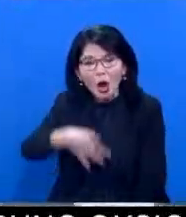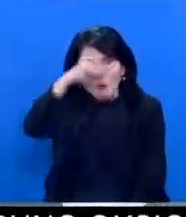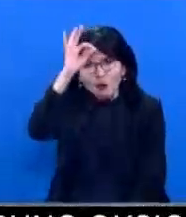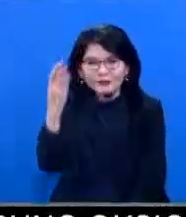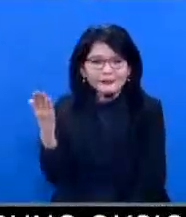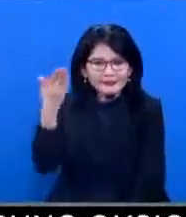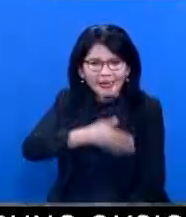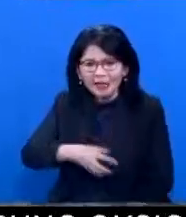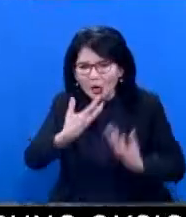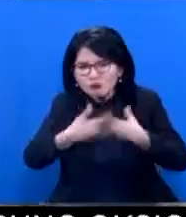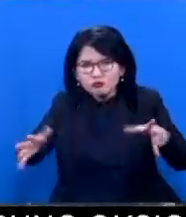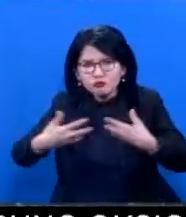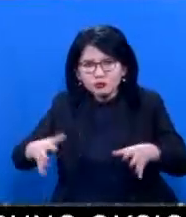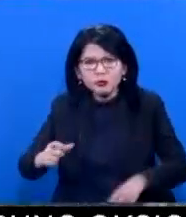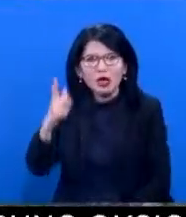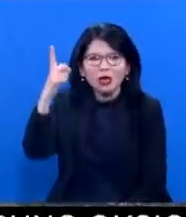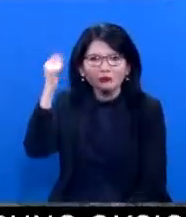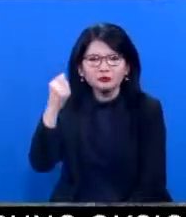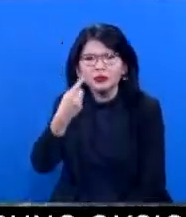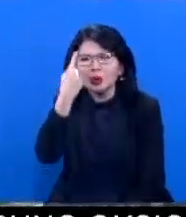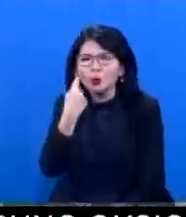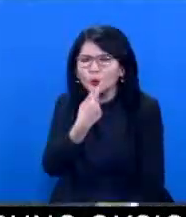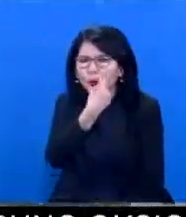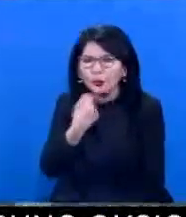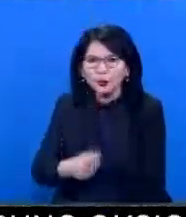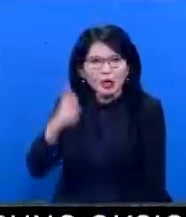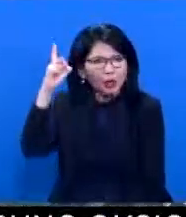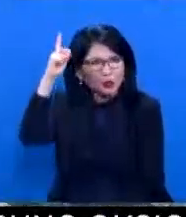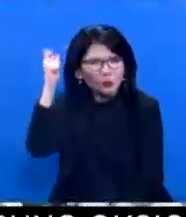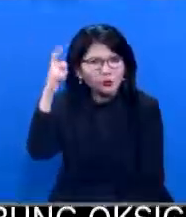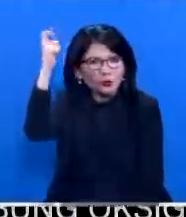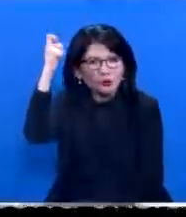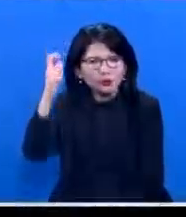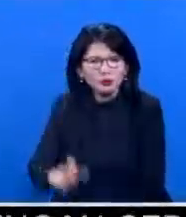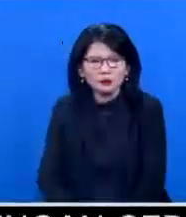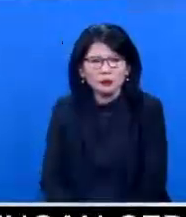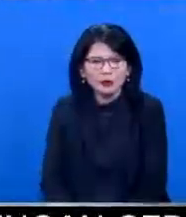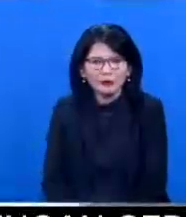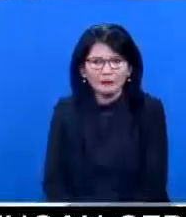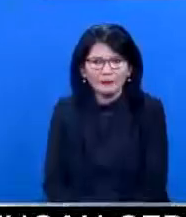polisi mengurai massa dengan tembakan gas air mata dan tembakan peringatan ke udara.